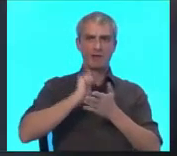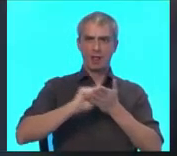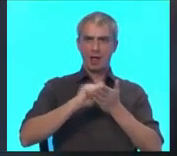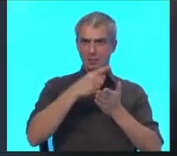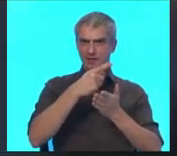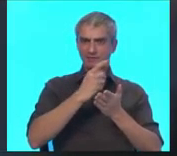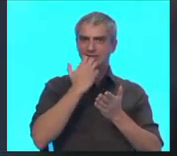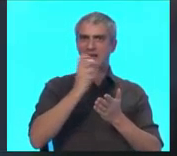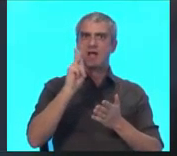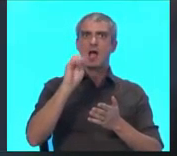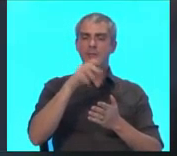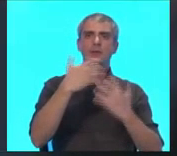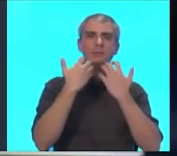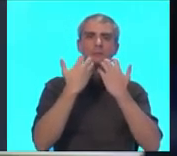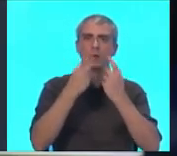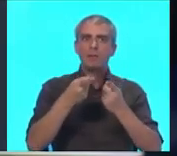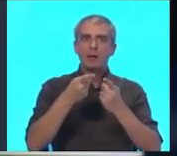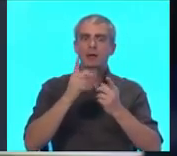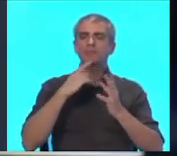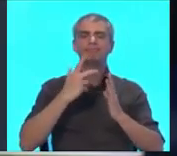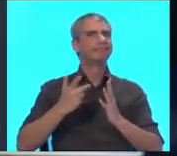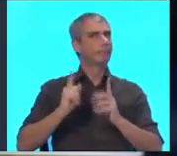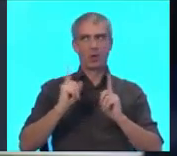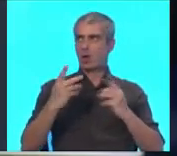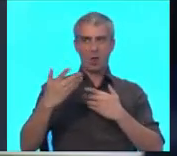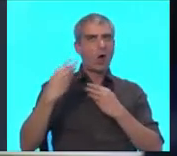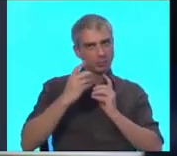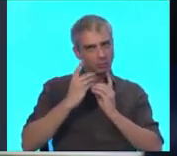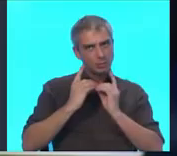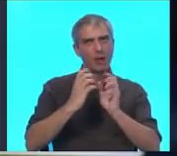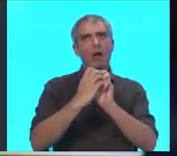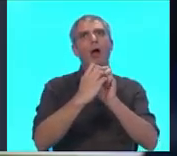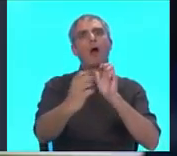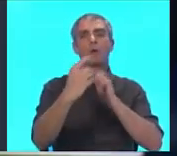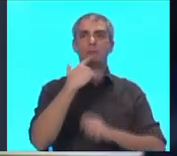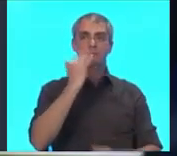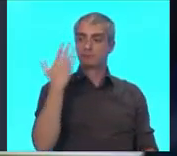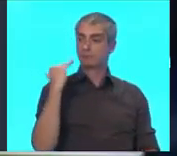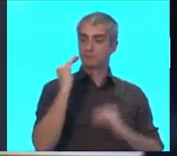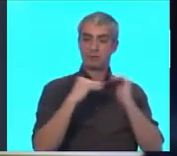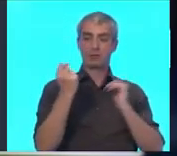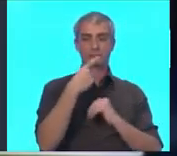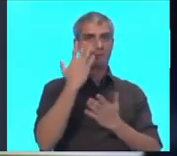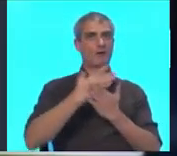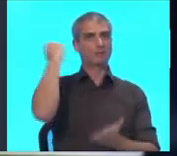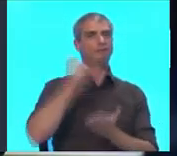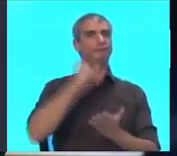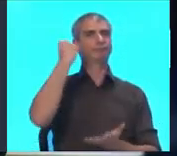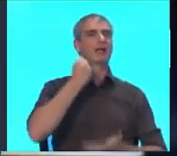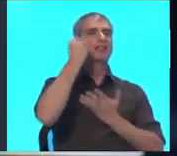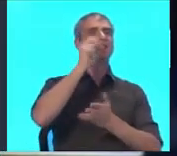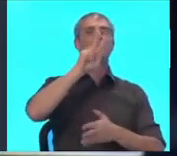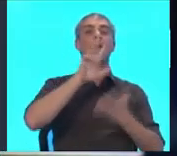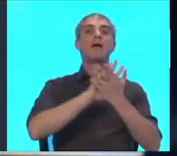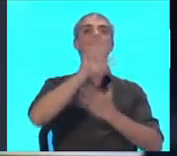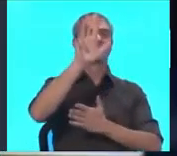קם, אתה מספר לנו שהדרך ארוכה והכלכלה. נכון, רק לפני קצת פחות משבוע אושר התקציב לשנת 2019 בממשלה, זה היה